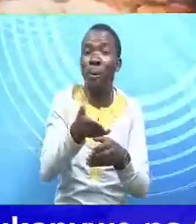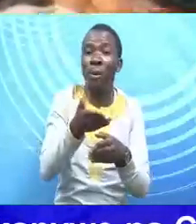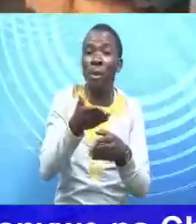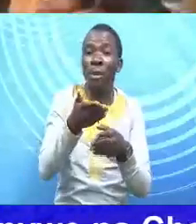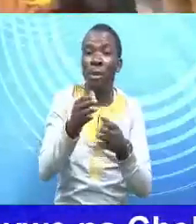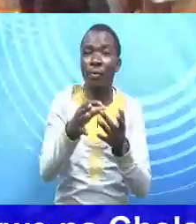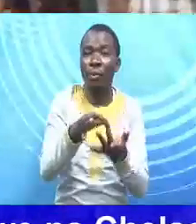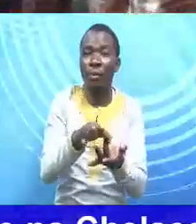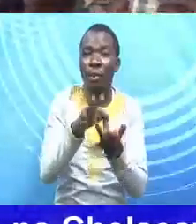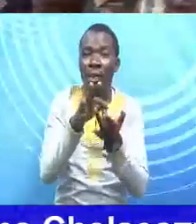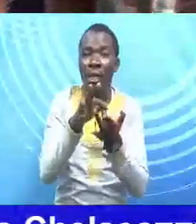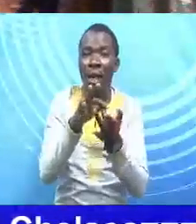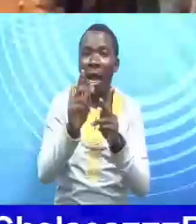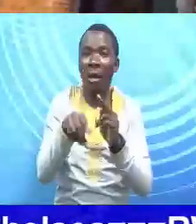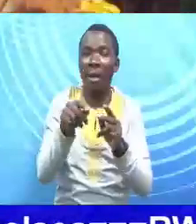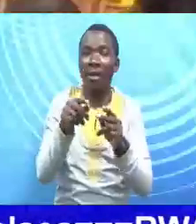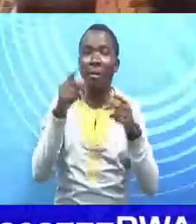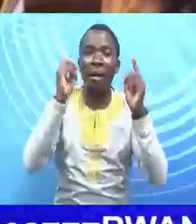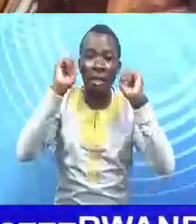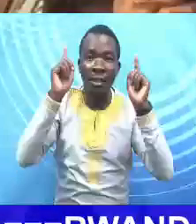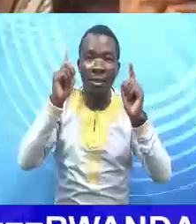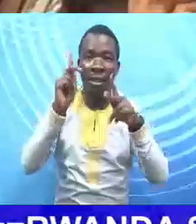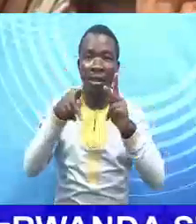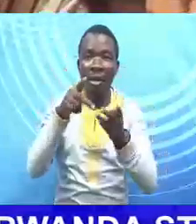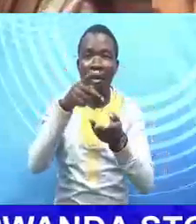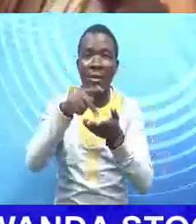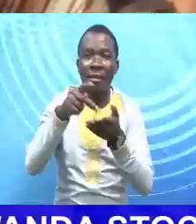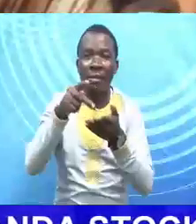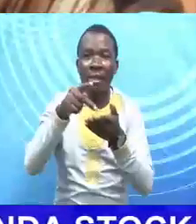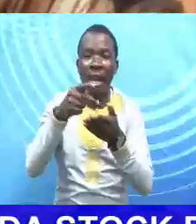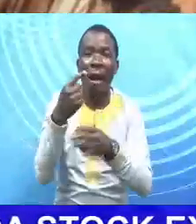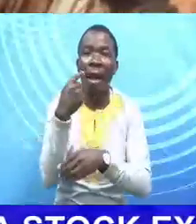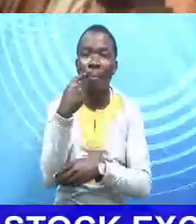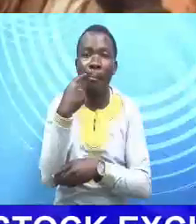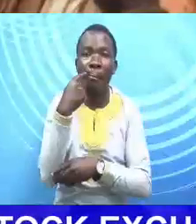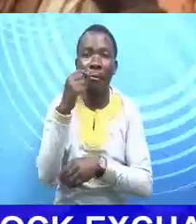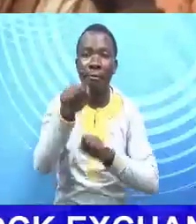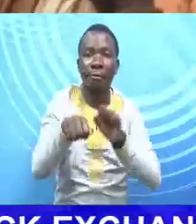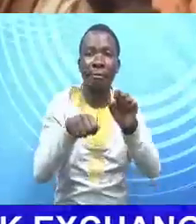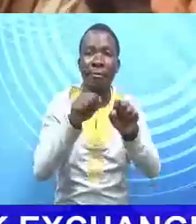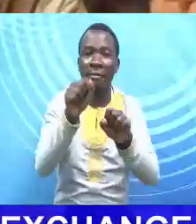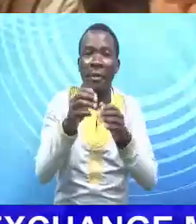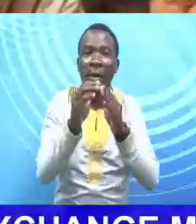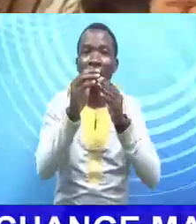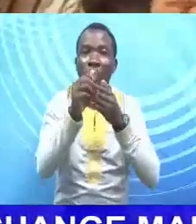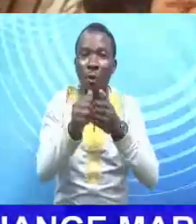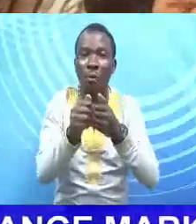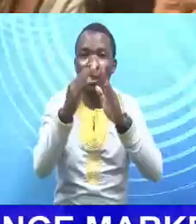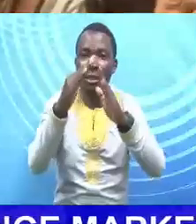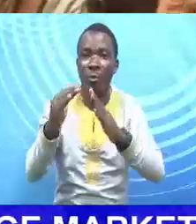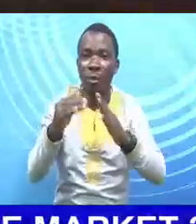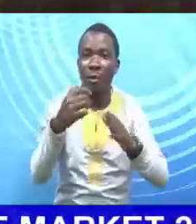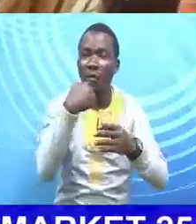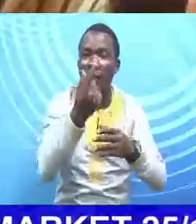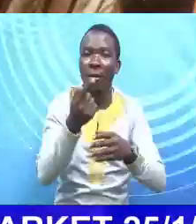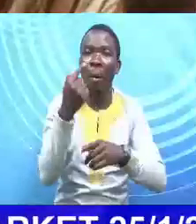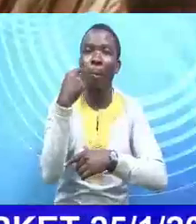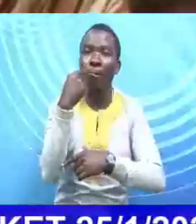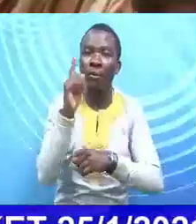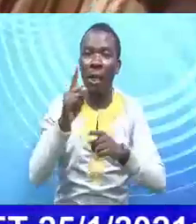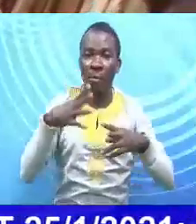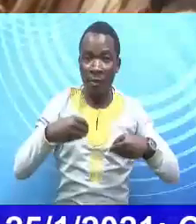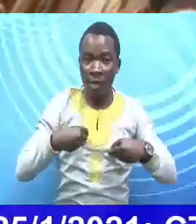amajwi hejuru ni aba bava kurangura inzoga ku magare, aho uyu muyobozi w'umudugudu avuga ko inzoga zitemewe ngo ahubwo hemewe gutwarwaho ibyo kurya